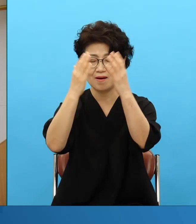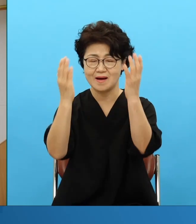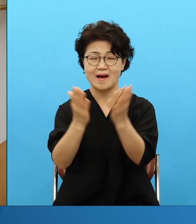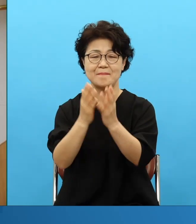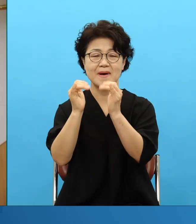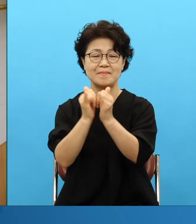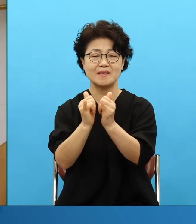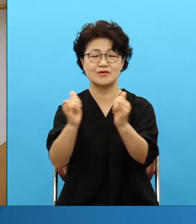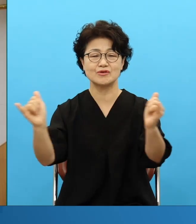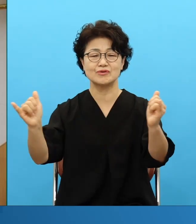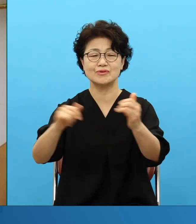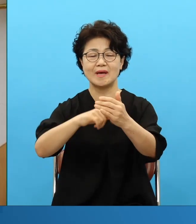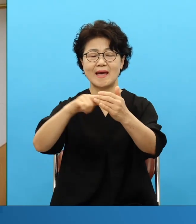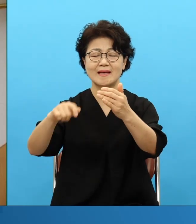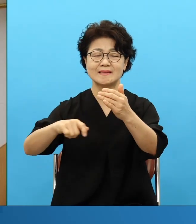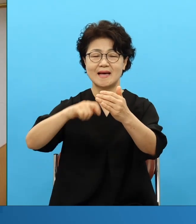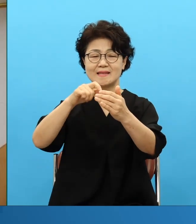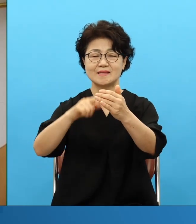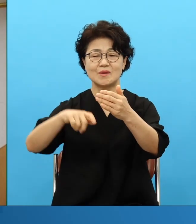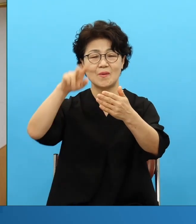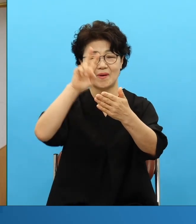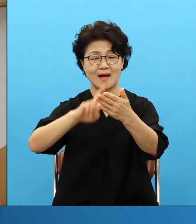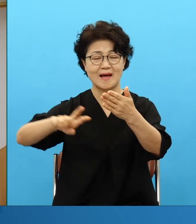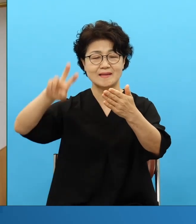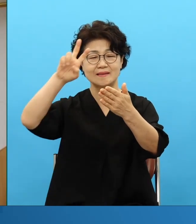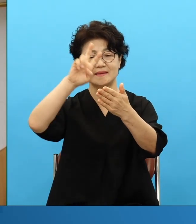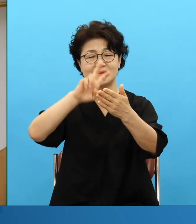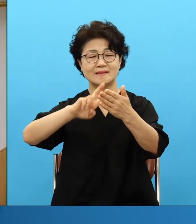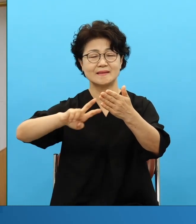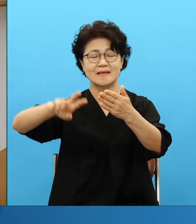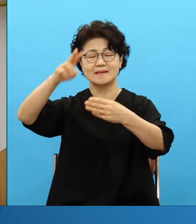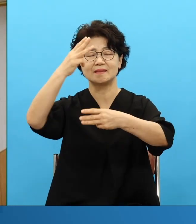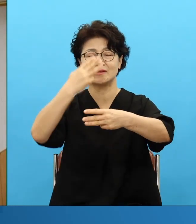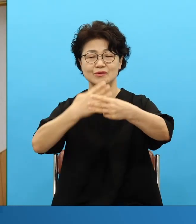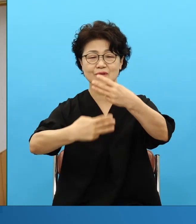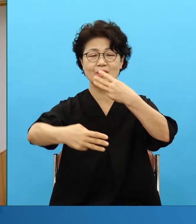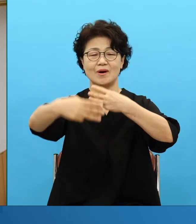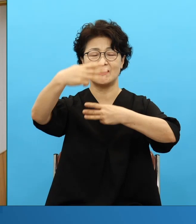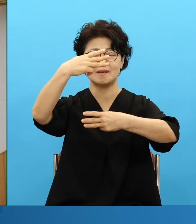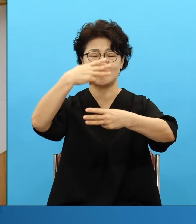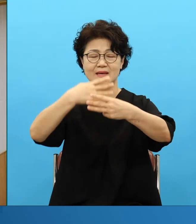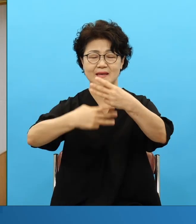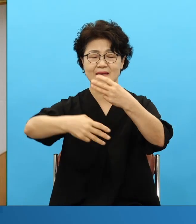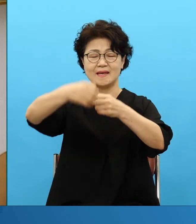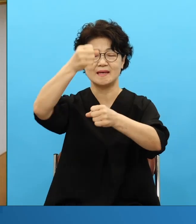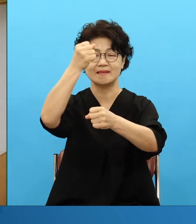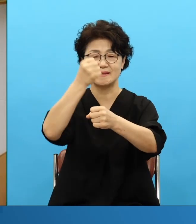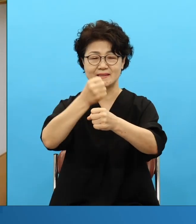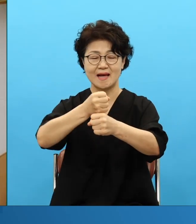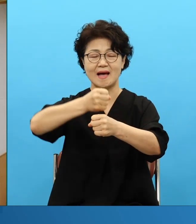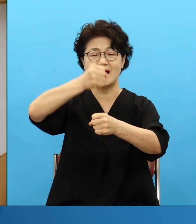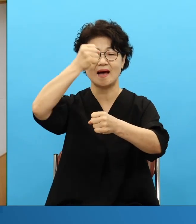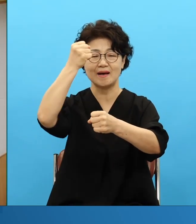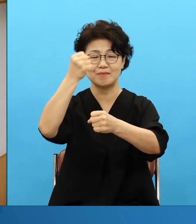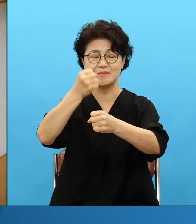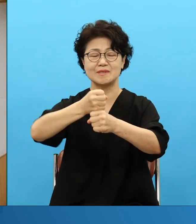현장에서 만민 중에 찬송하는 그루터기